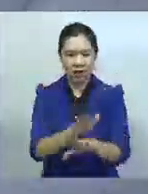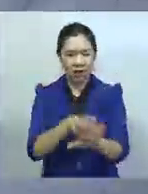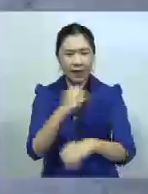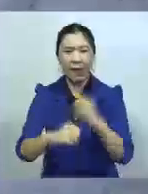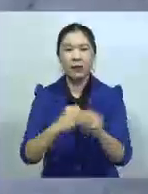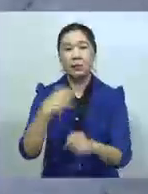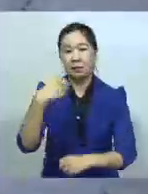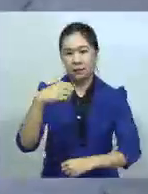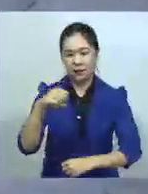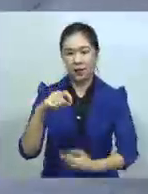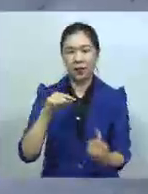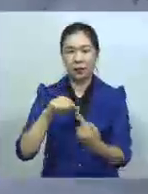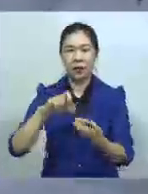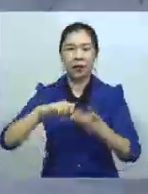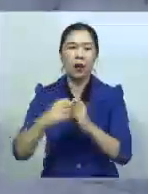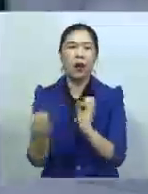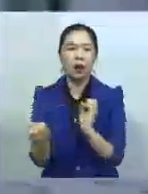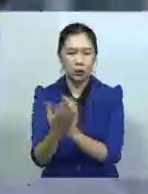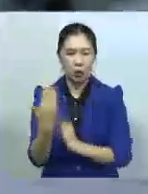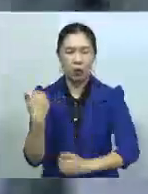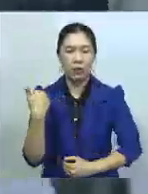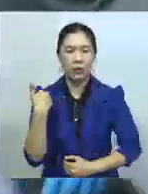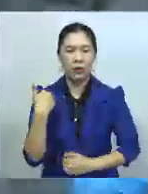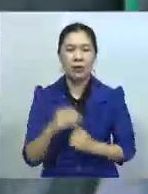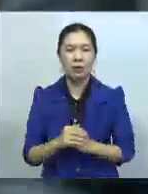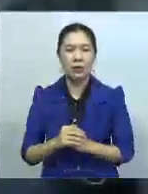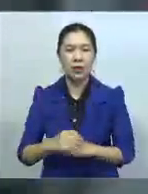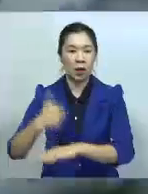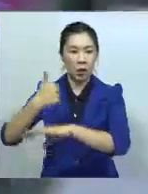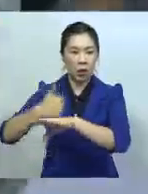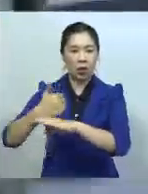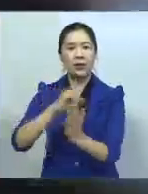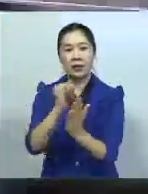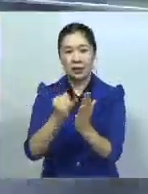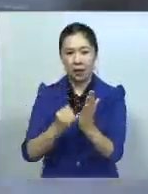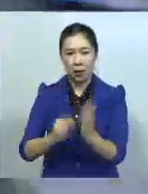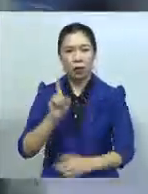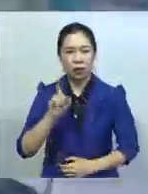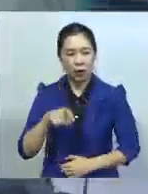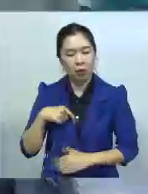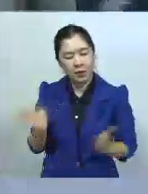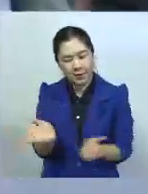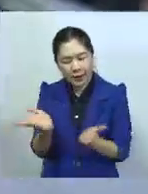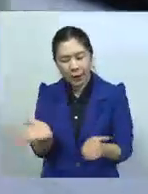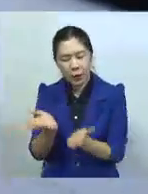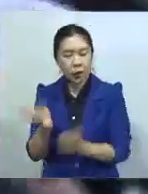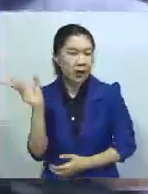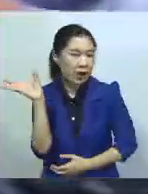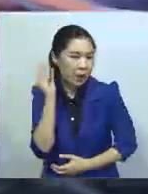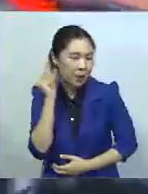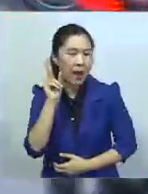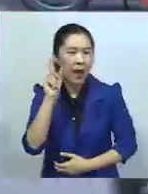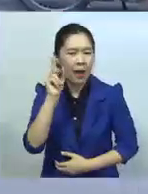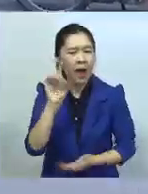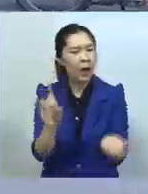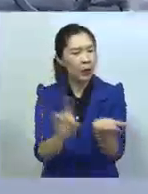ะส่งผลกระทบต่องานด้านความมั่นคงอย่างมากก็มีการกำชับให้ทางผู้ว่าราชการจังหวัดสนับสนุนงานด้านการข่าวให้มีความทัน